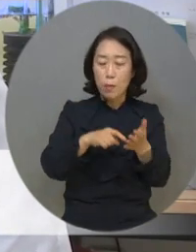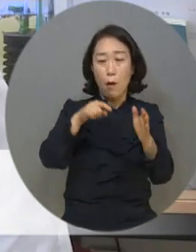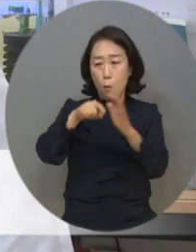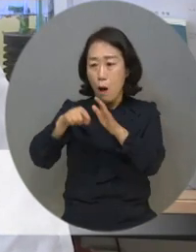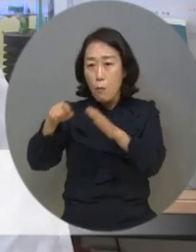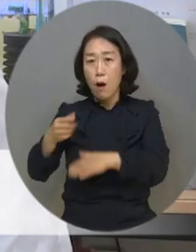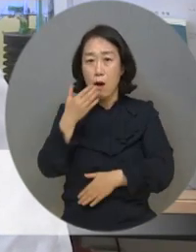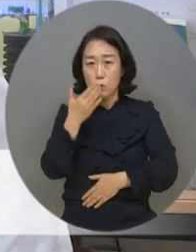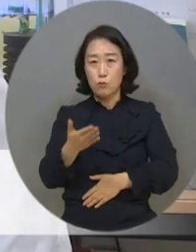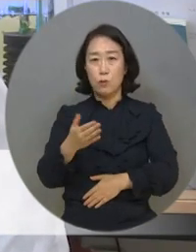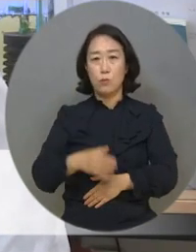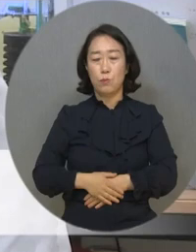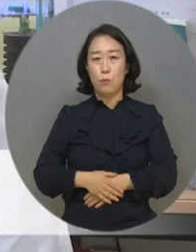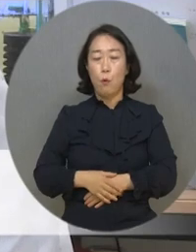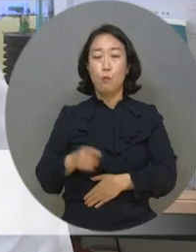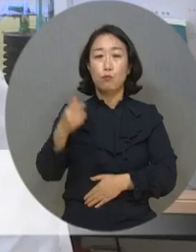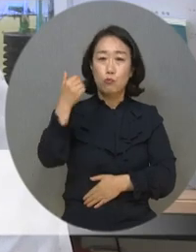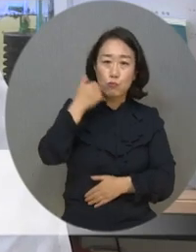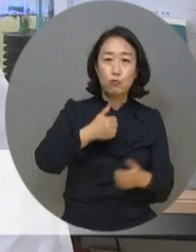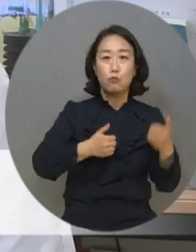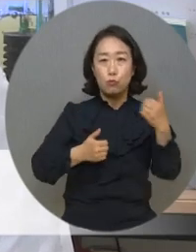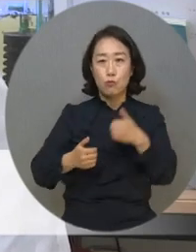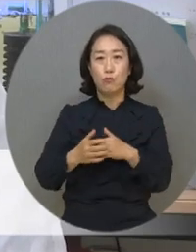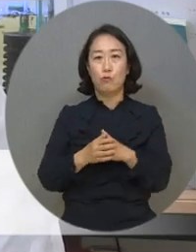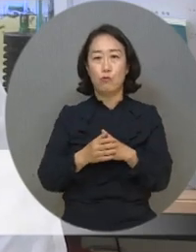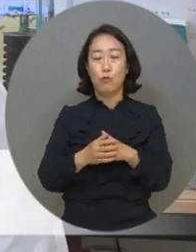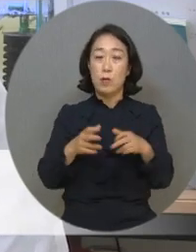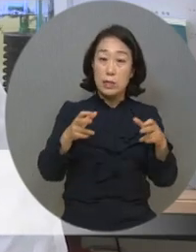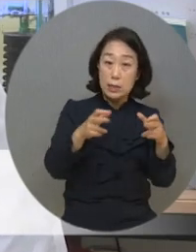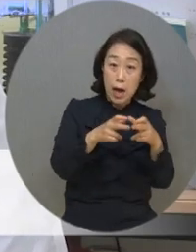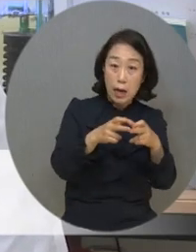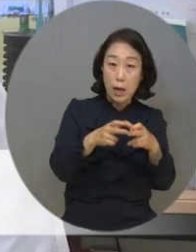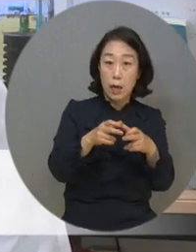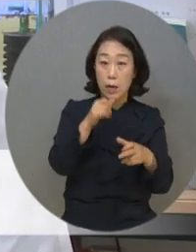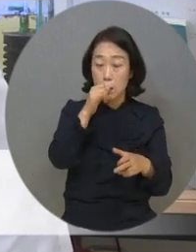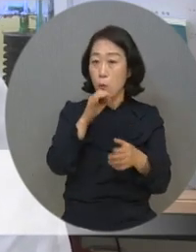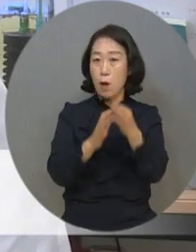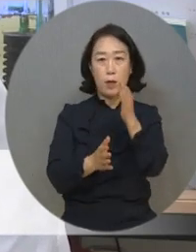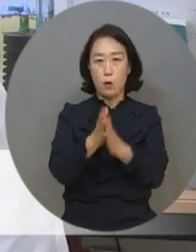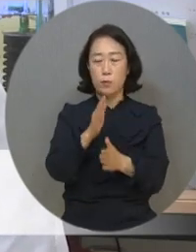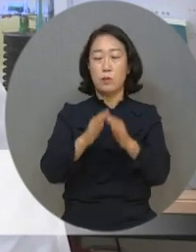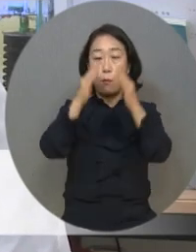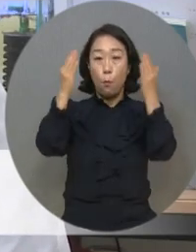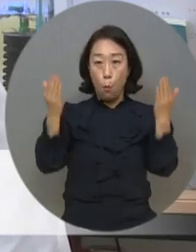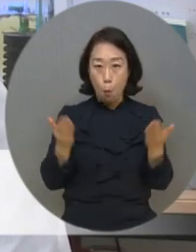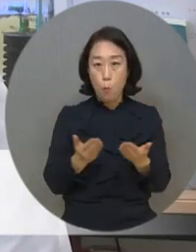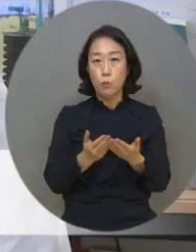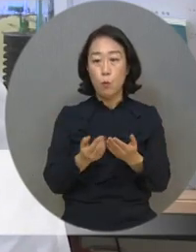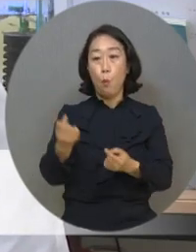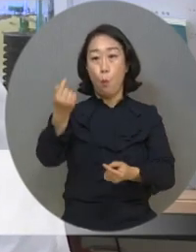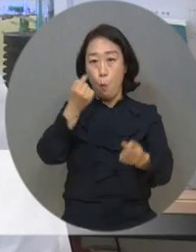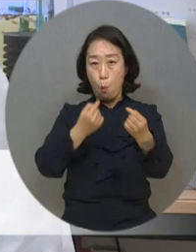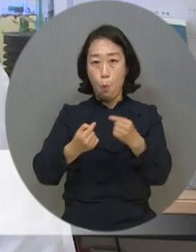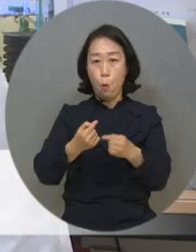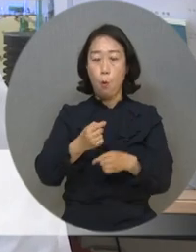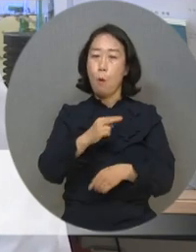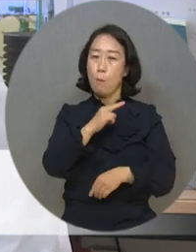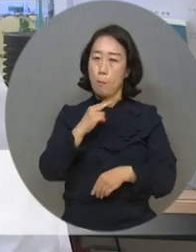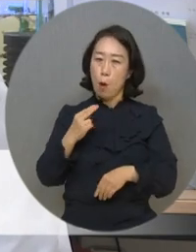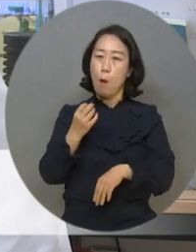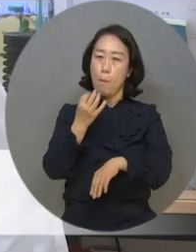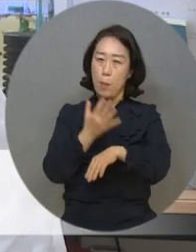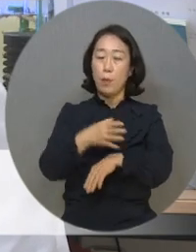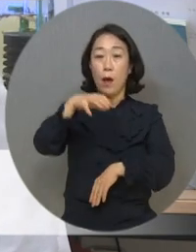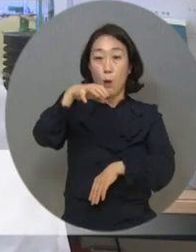있고 쉽게 어느 분이라도 어떤 장애를 가지신 분이라도 쉽게 접근할 수 있도록 만들어놨다는